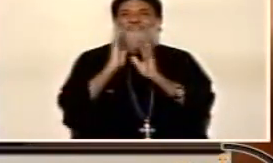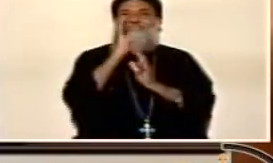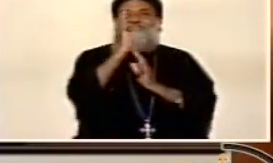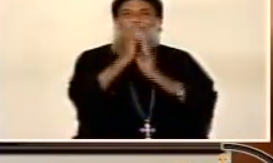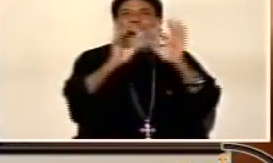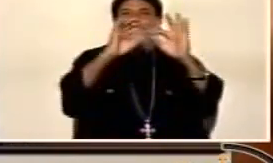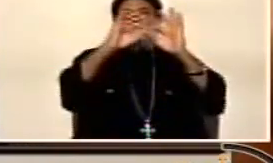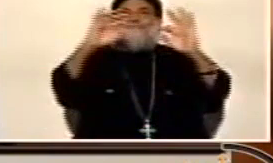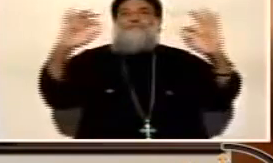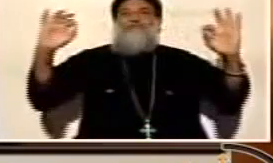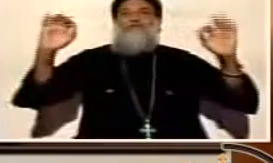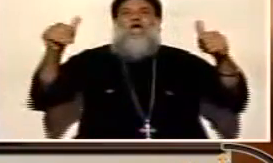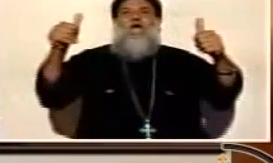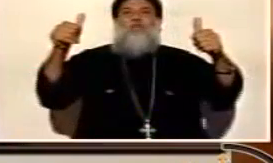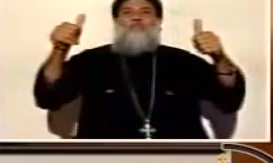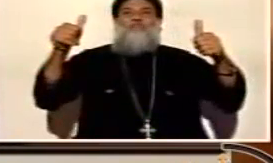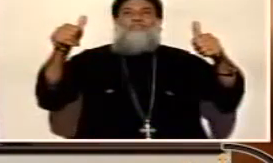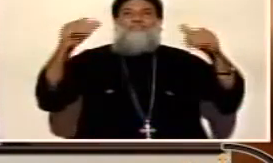عشان كده